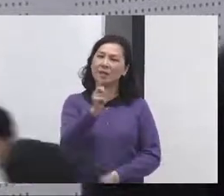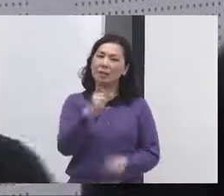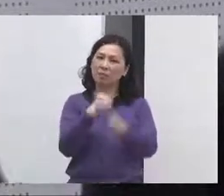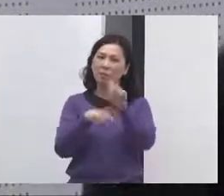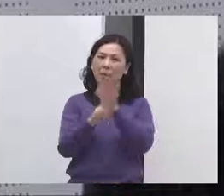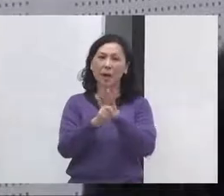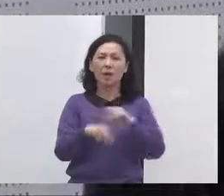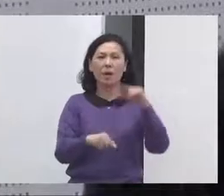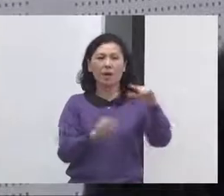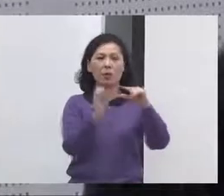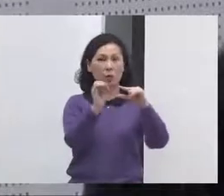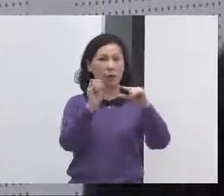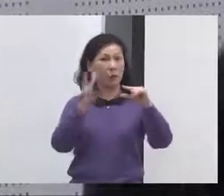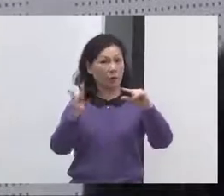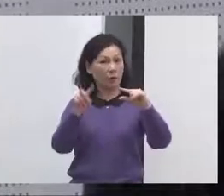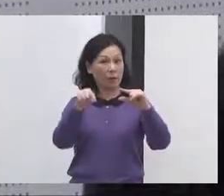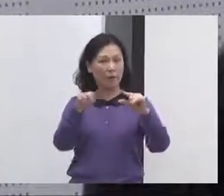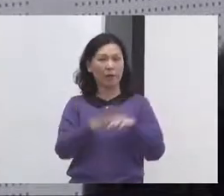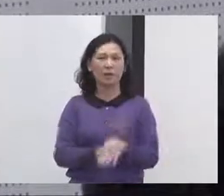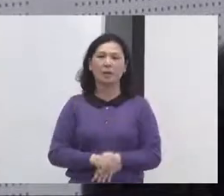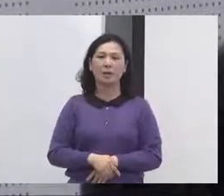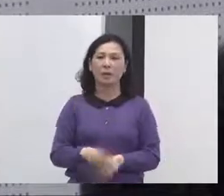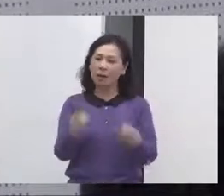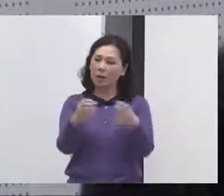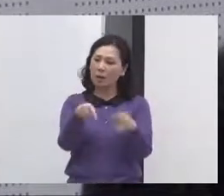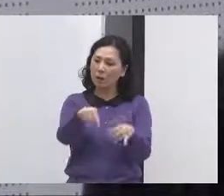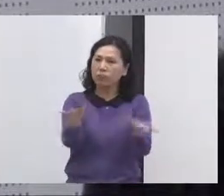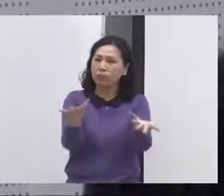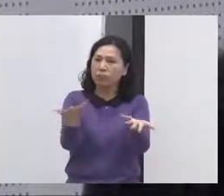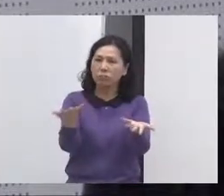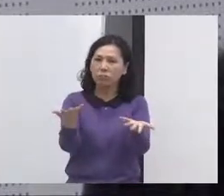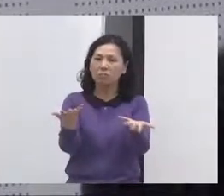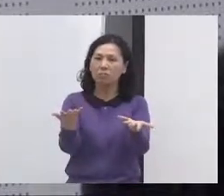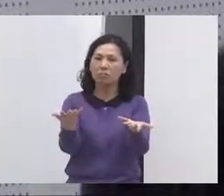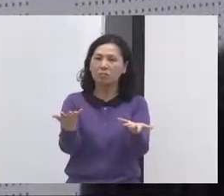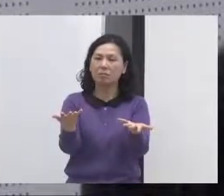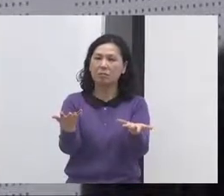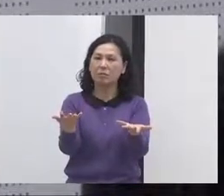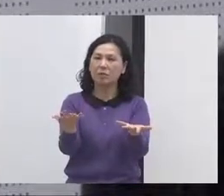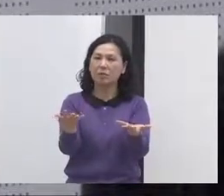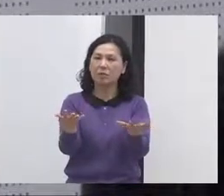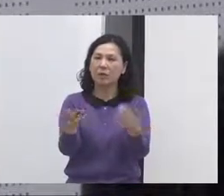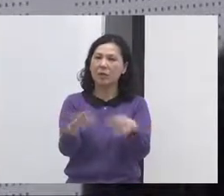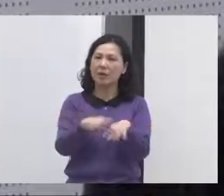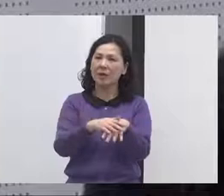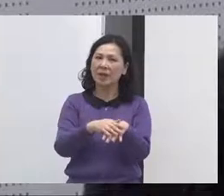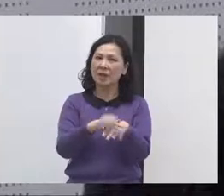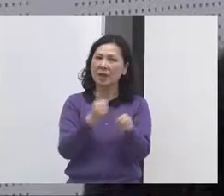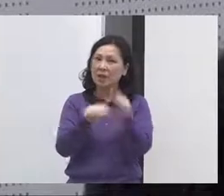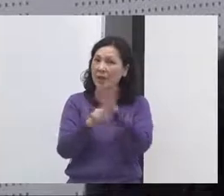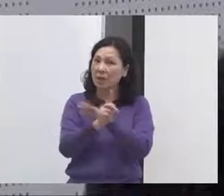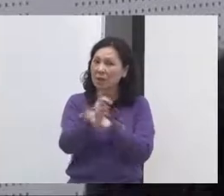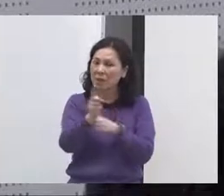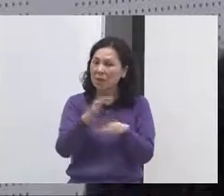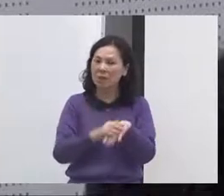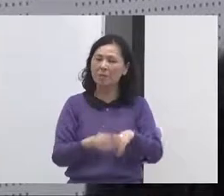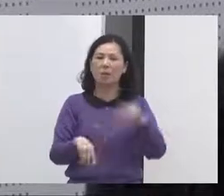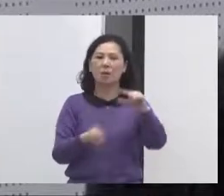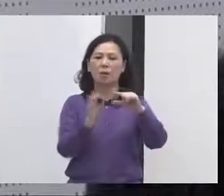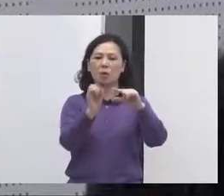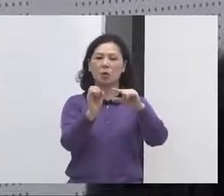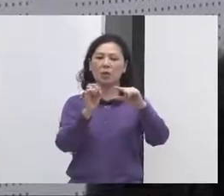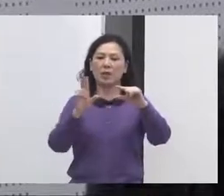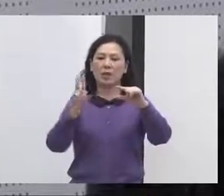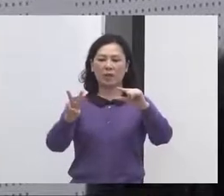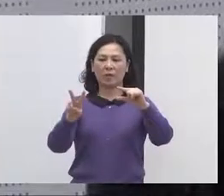实当我们在讲你怎么代表 G 零 V 这件事情的时候，哦、就隐含着说 G 零 V 这个词其实是有排